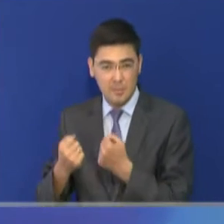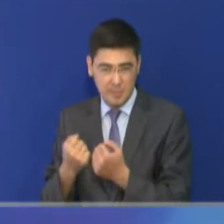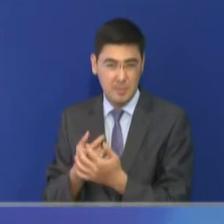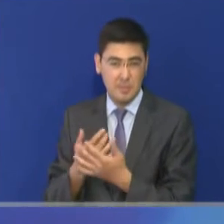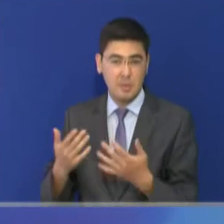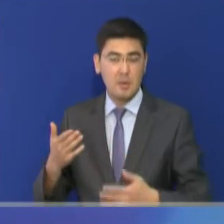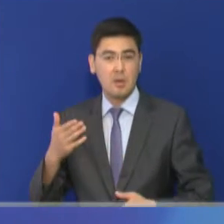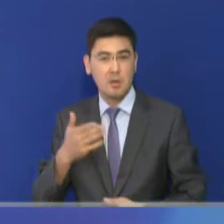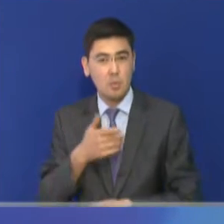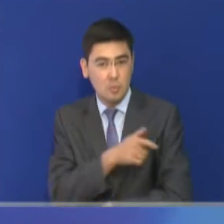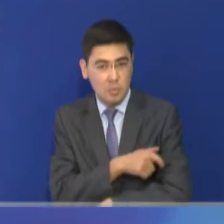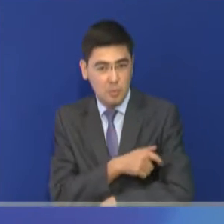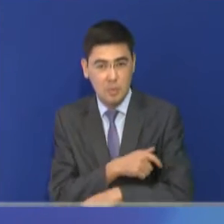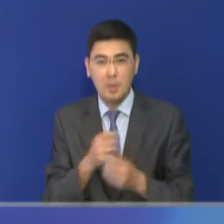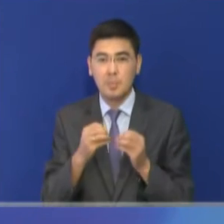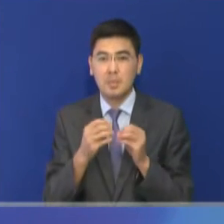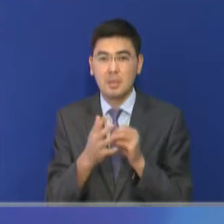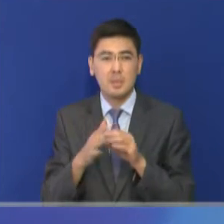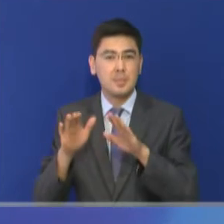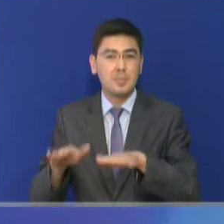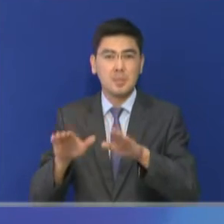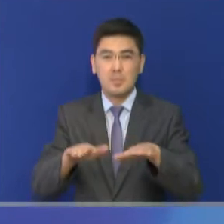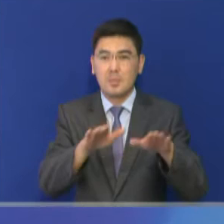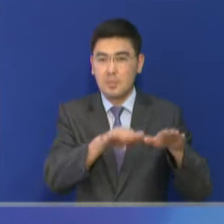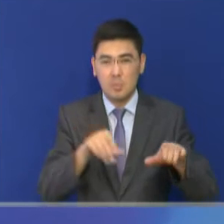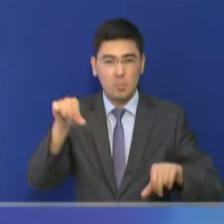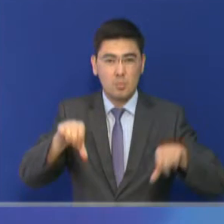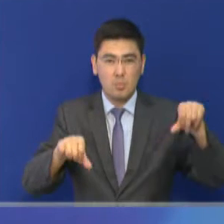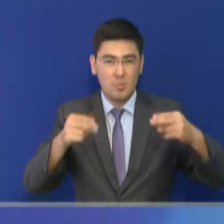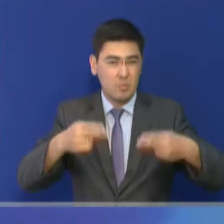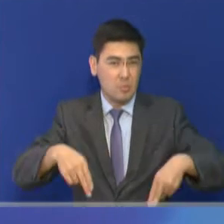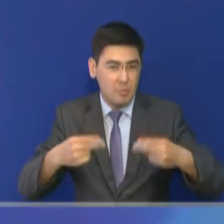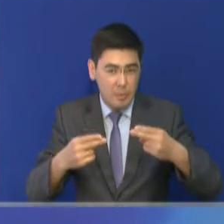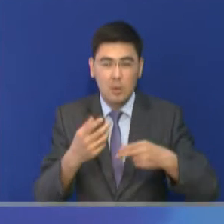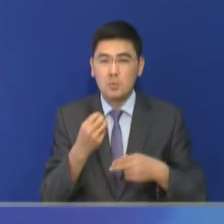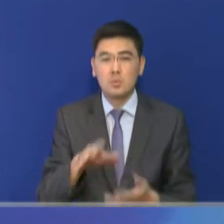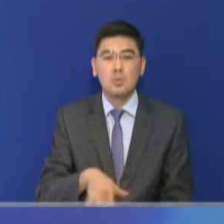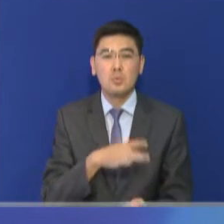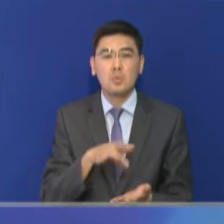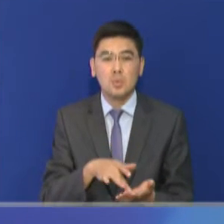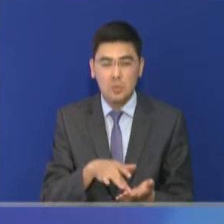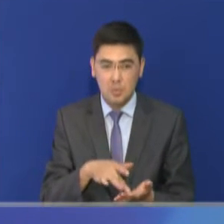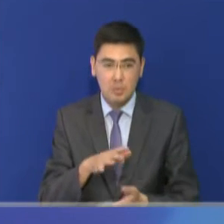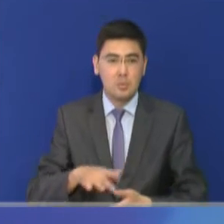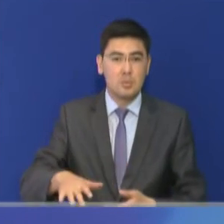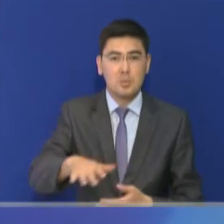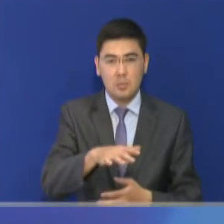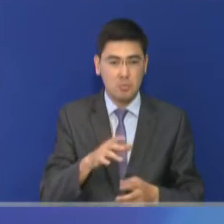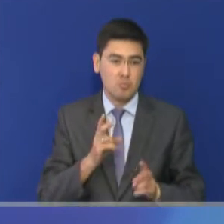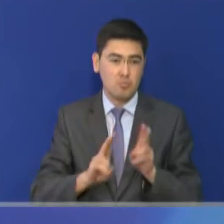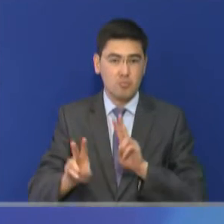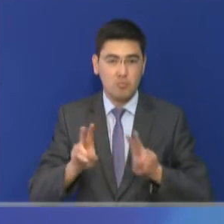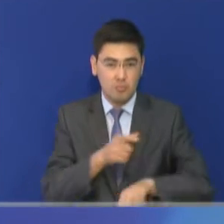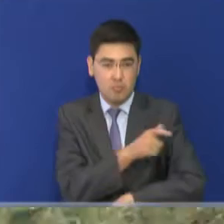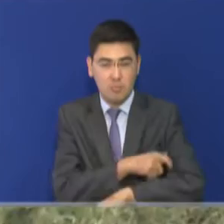несению дежурства на 15 блокпостах. Кроме того, они участвовали в патрулировании улиц города в рамках обеспечения безопасности и соблюдения